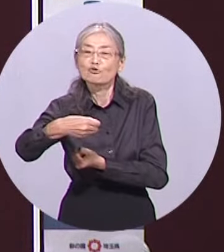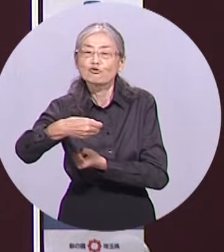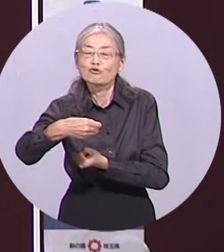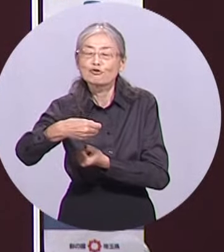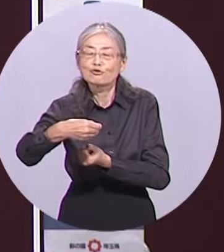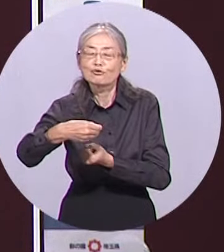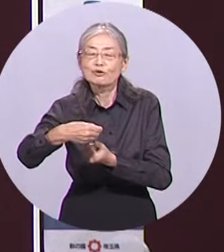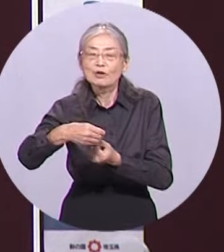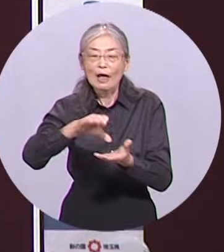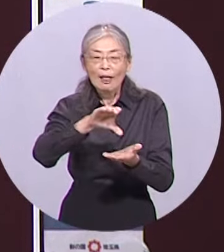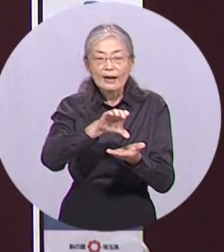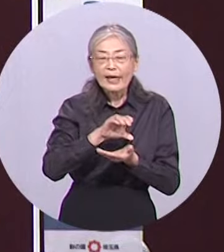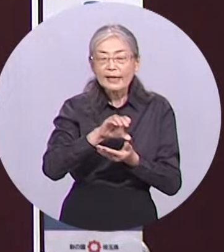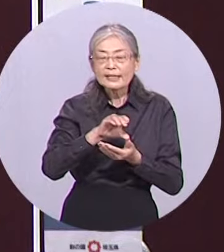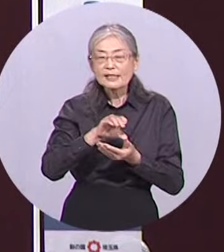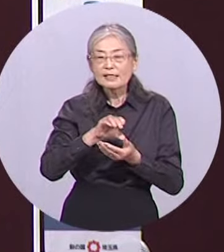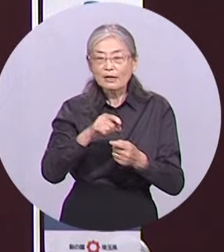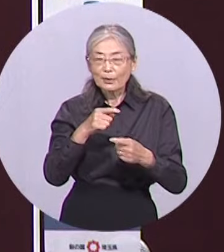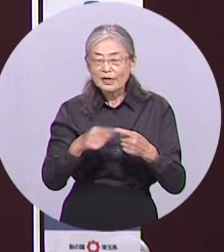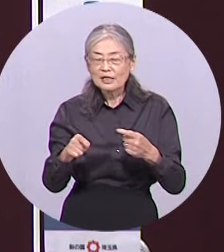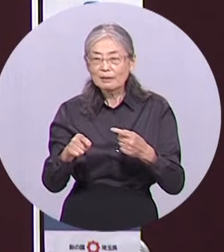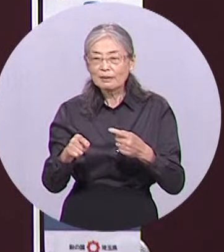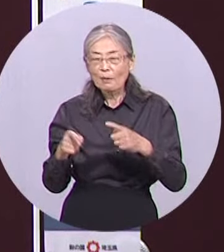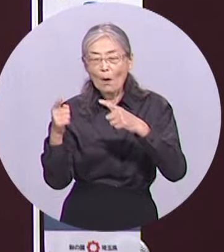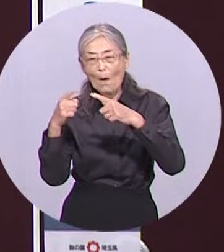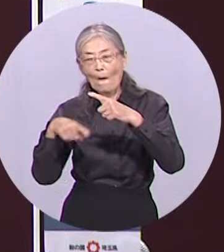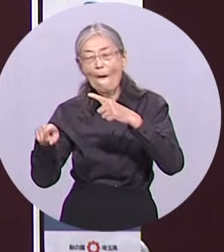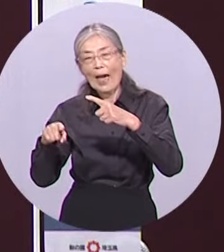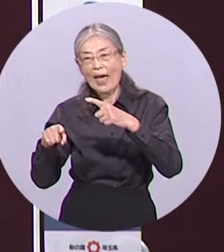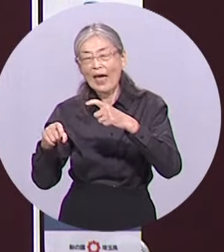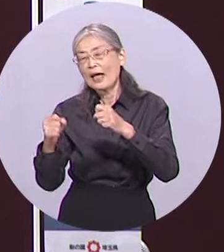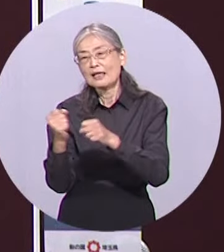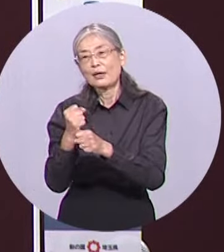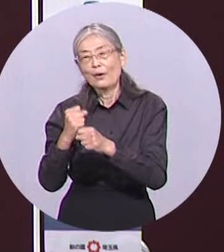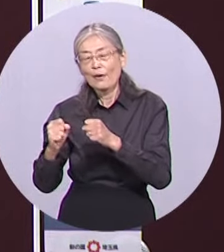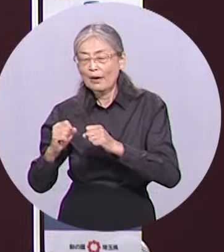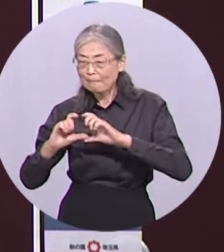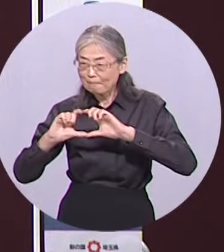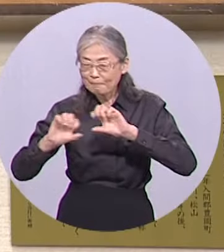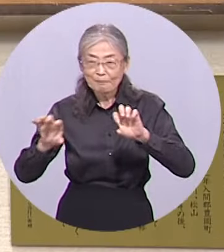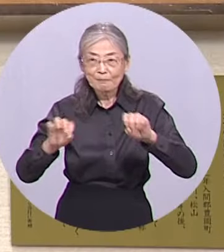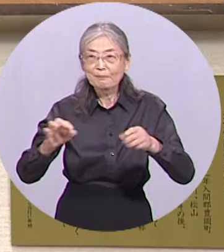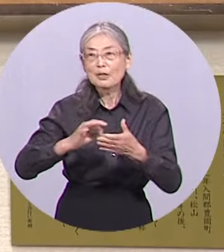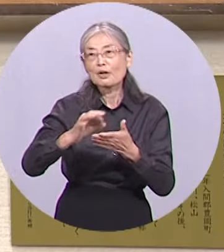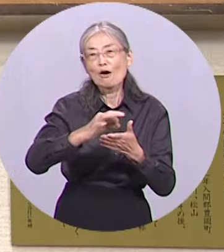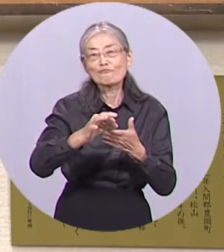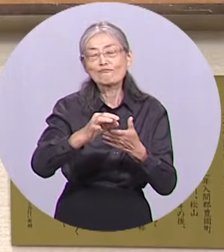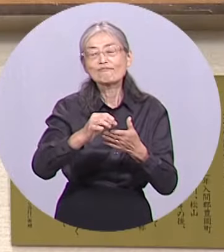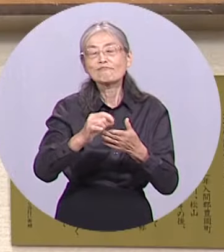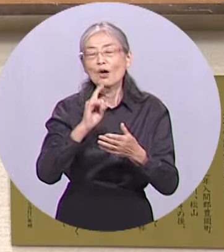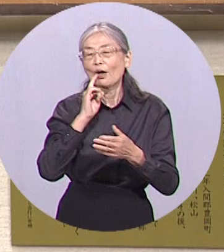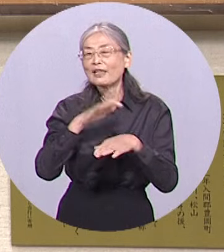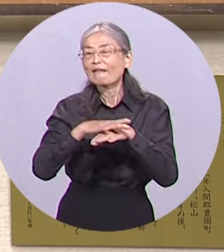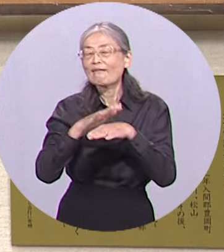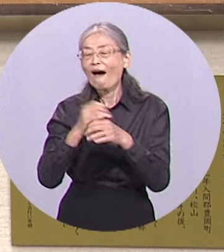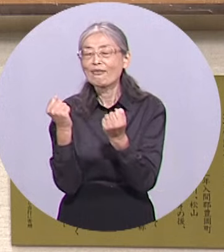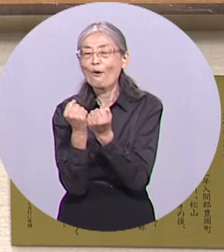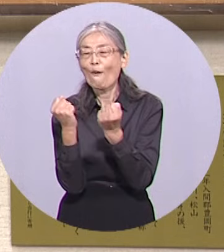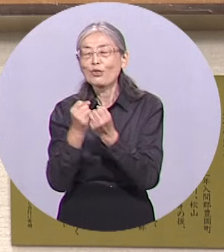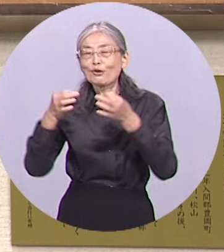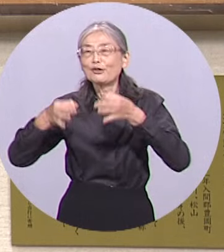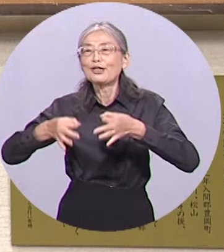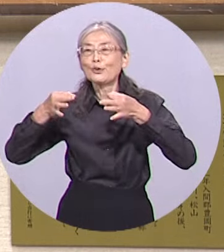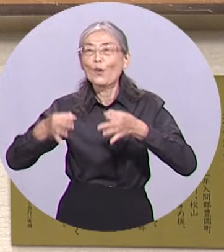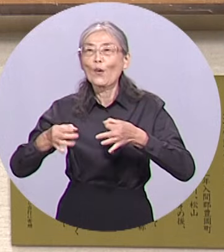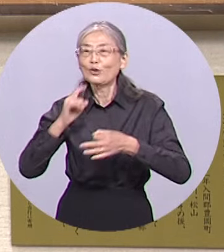を公共事業に投じるといった経営姿勢からですね、人々から道徳銀行と親し